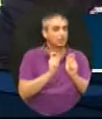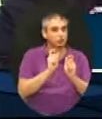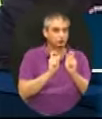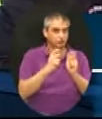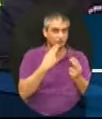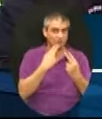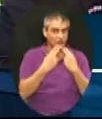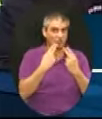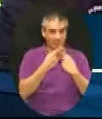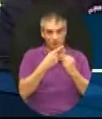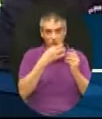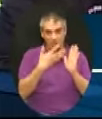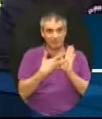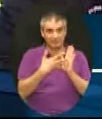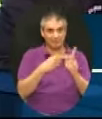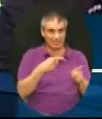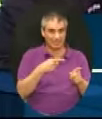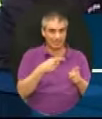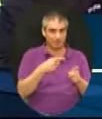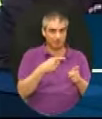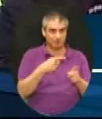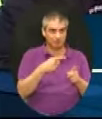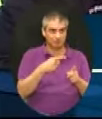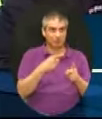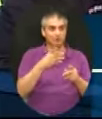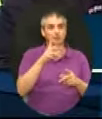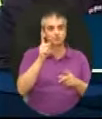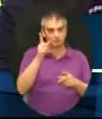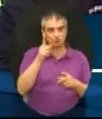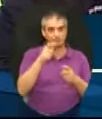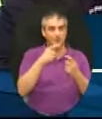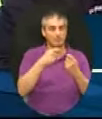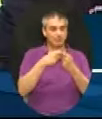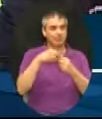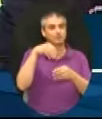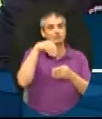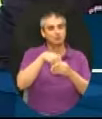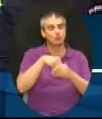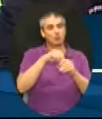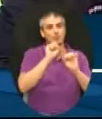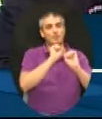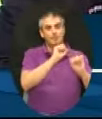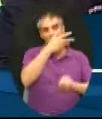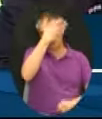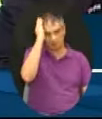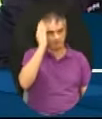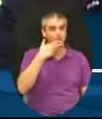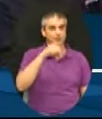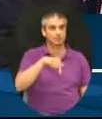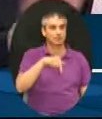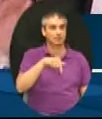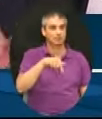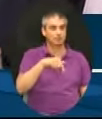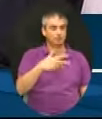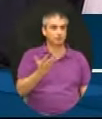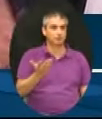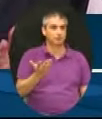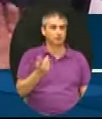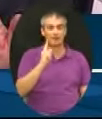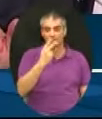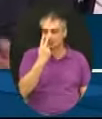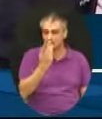שהגיבו לסקר הזה, שארגון שבעצם הצביעו בעד טראמפ פה בארץ. אבל, לא, סליחה,